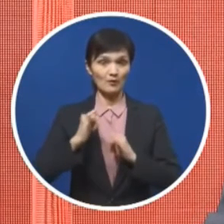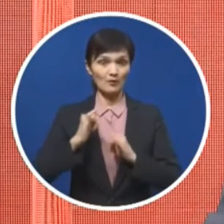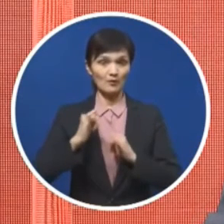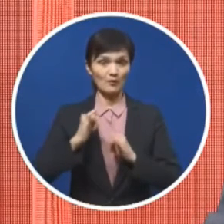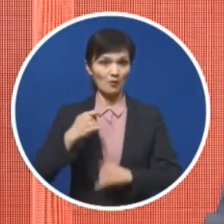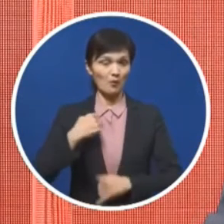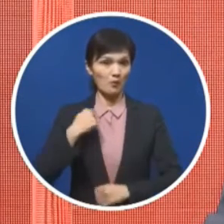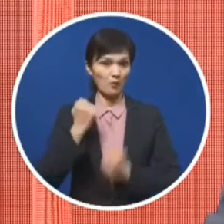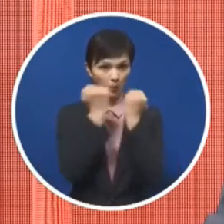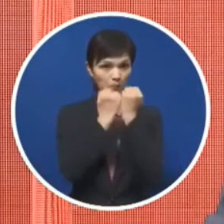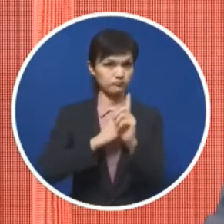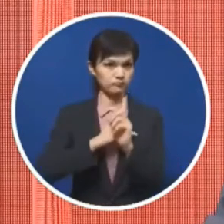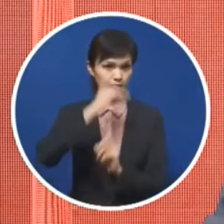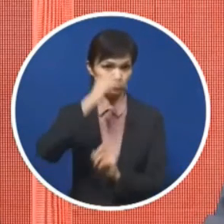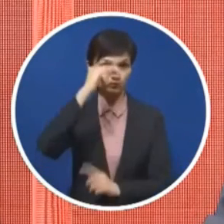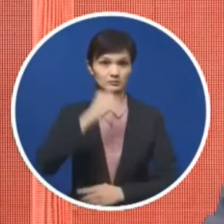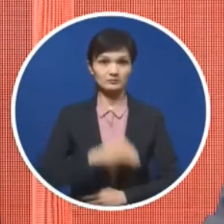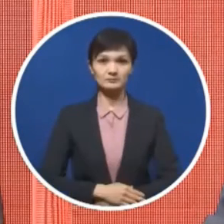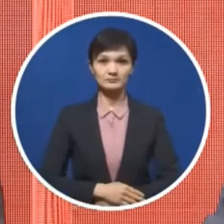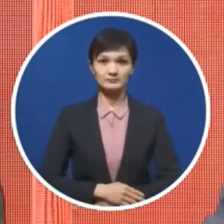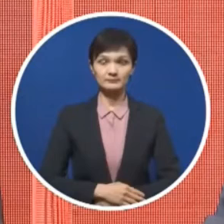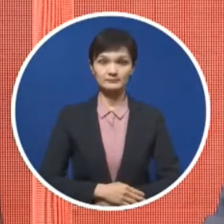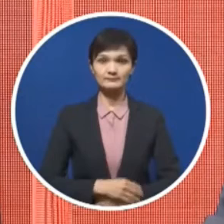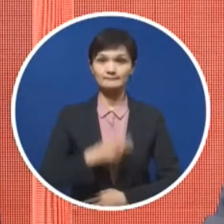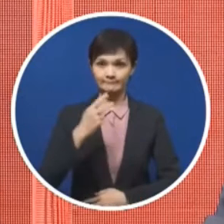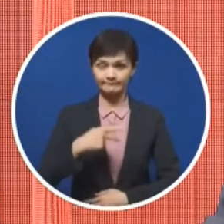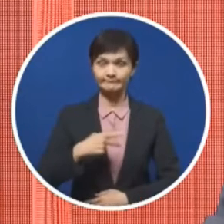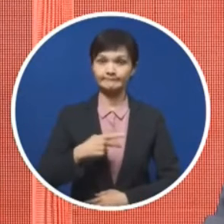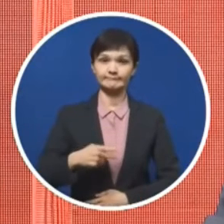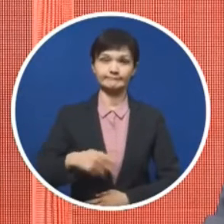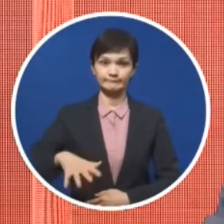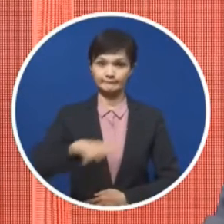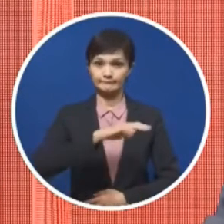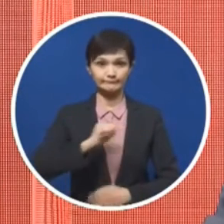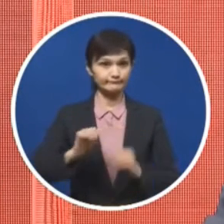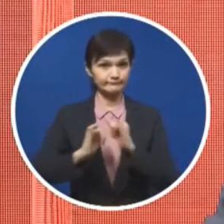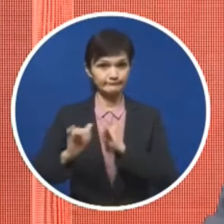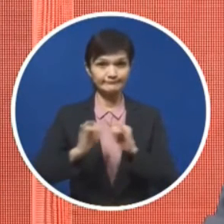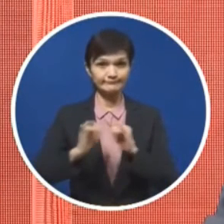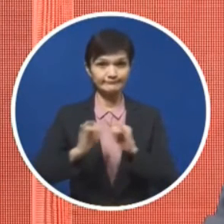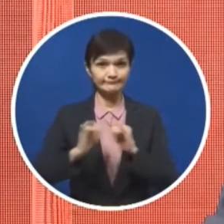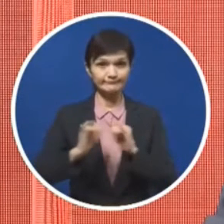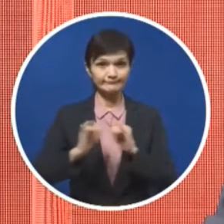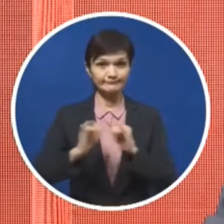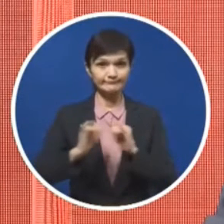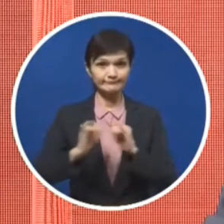操和举国上下团结努力